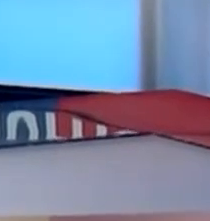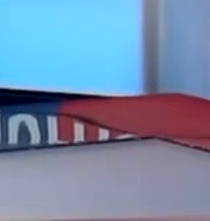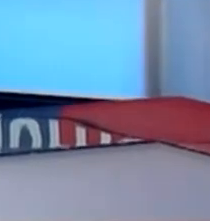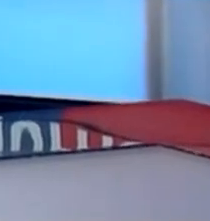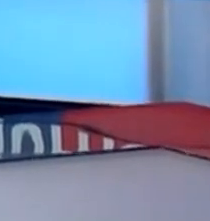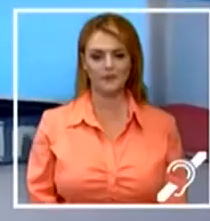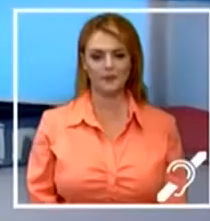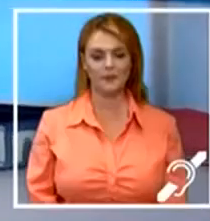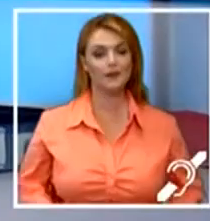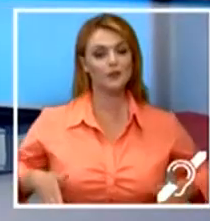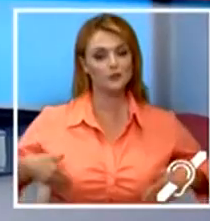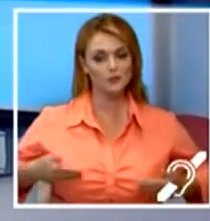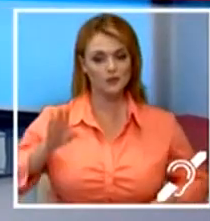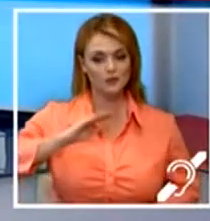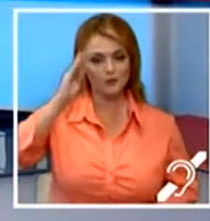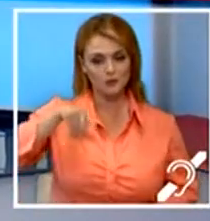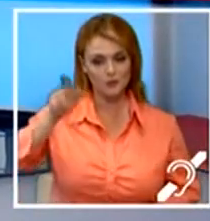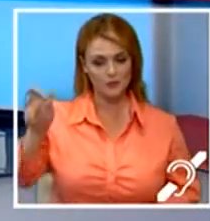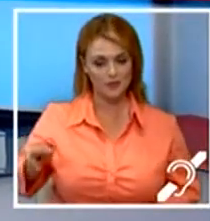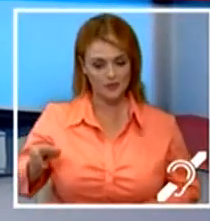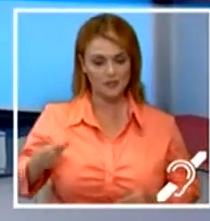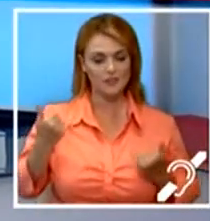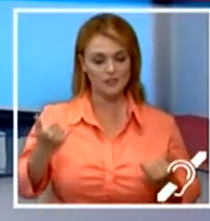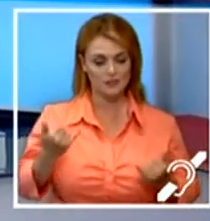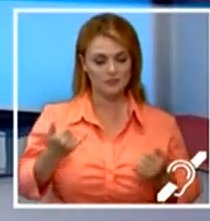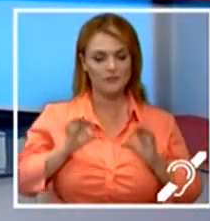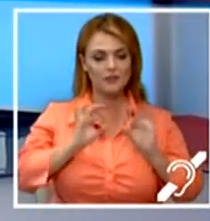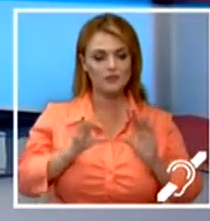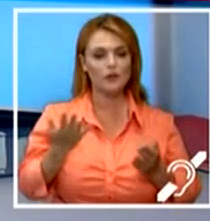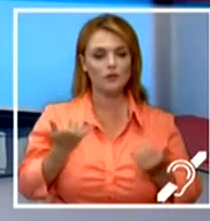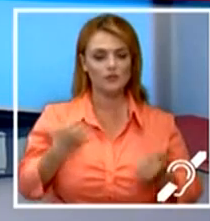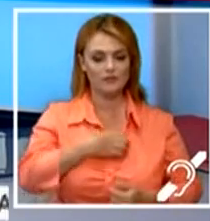Bună seara și bine v-am regăsit la Telejurnal. Iată titlurile acestei ediții.